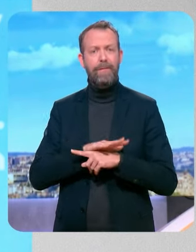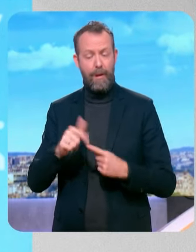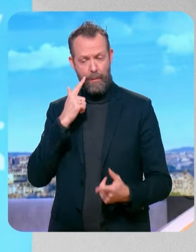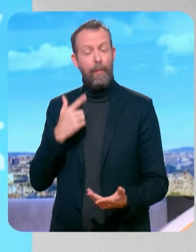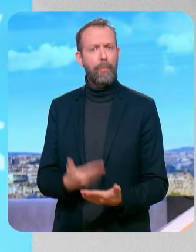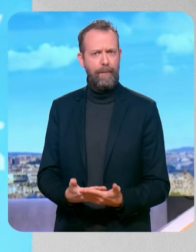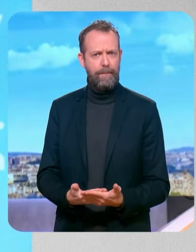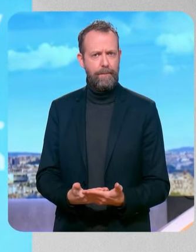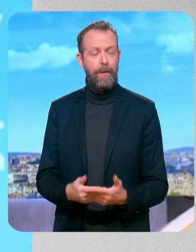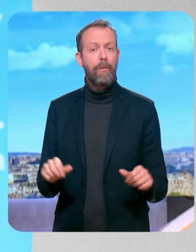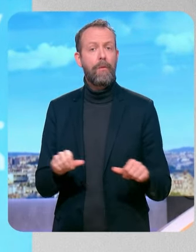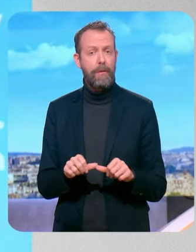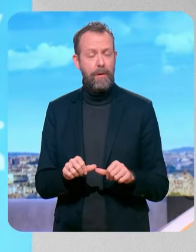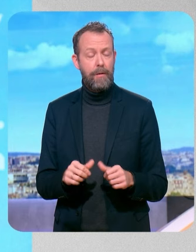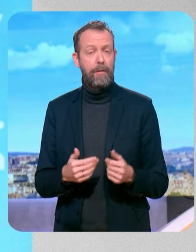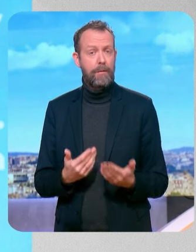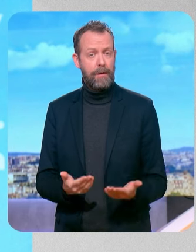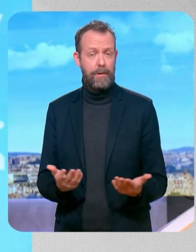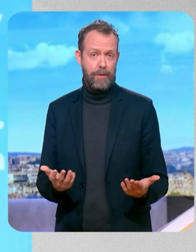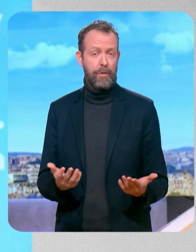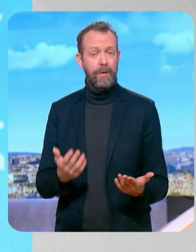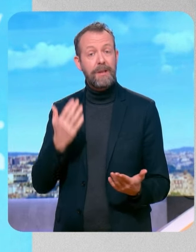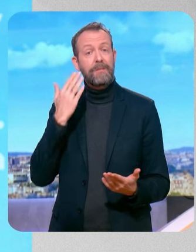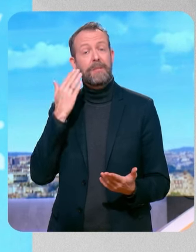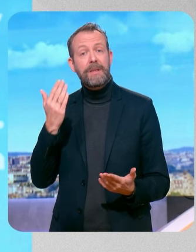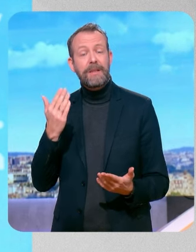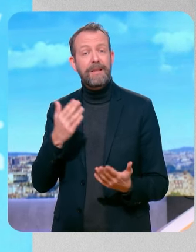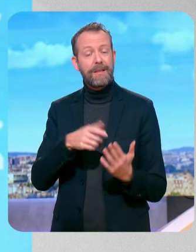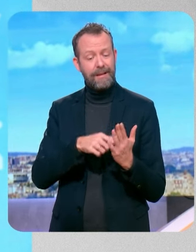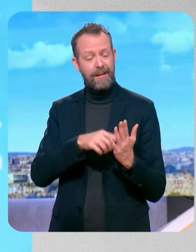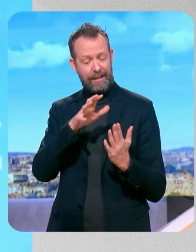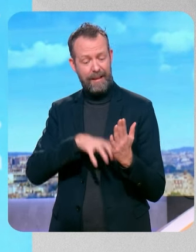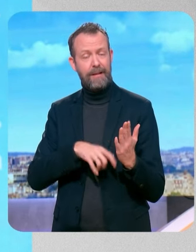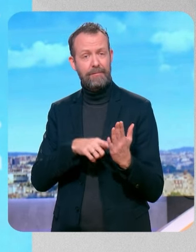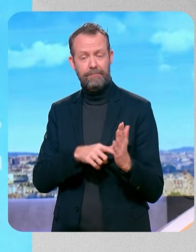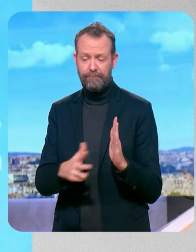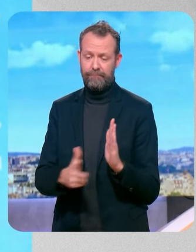soir, c'est que si le texte était passé